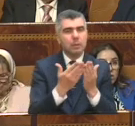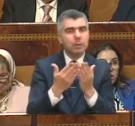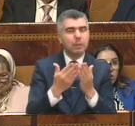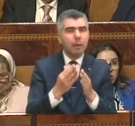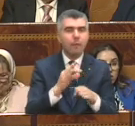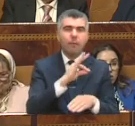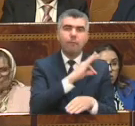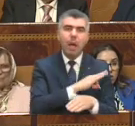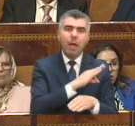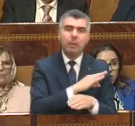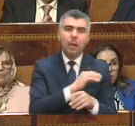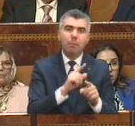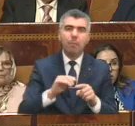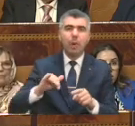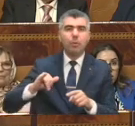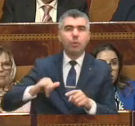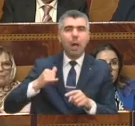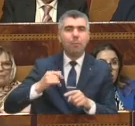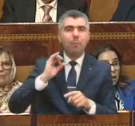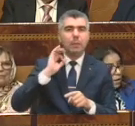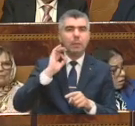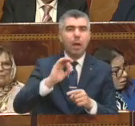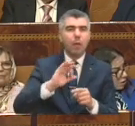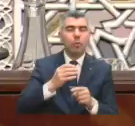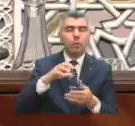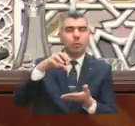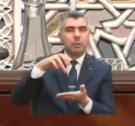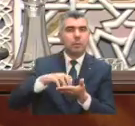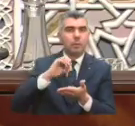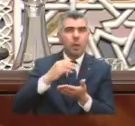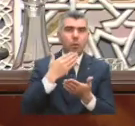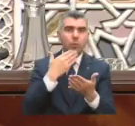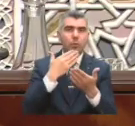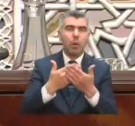الطاقة الشابة اللي كاينة بهذا الإقليم. شكرا السيد النائب.